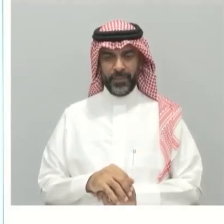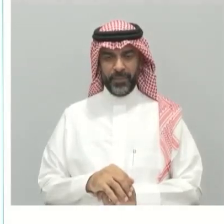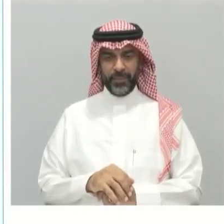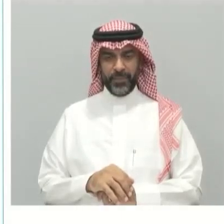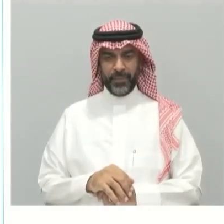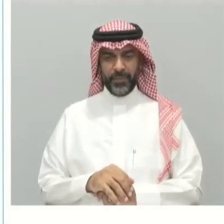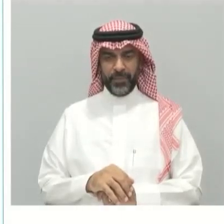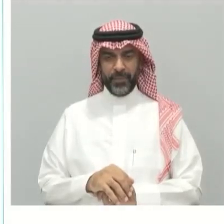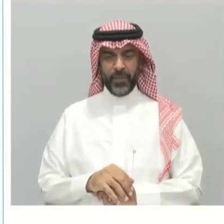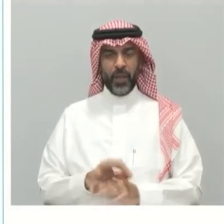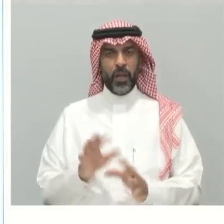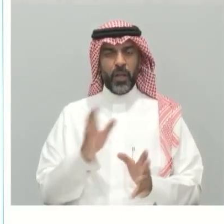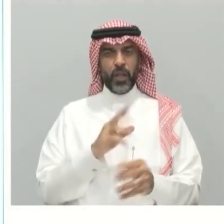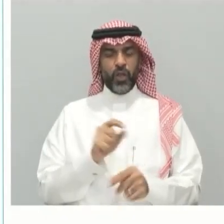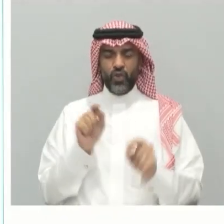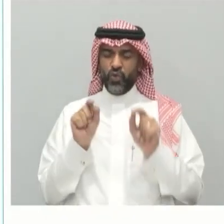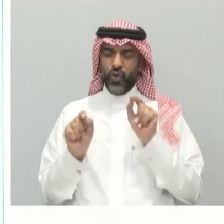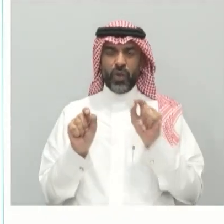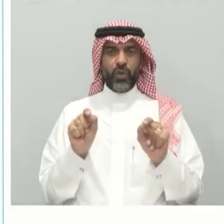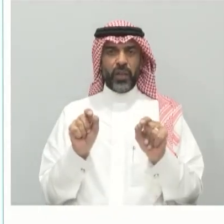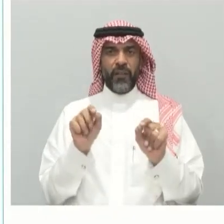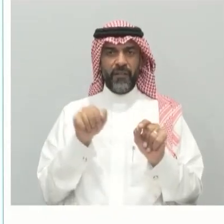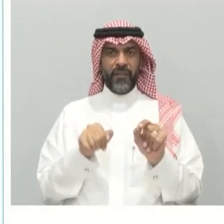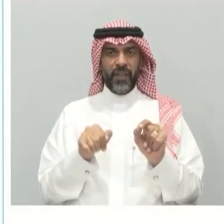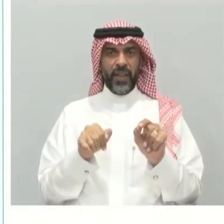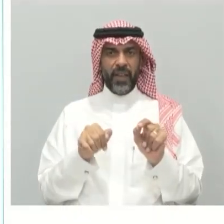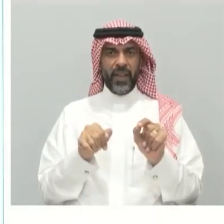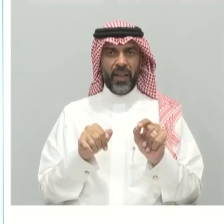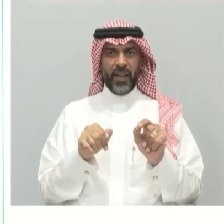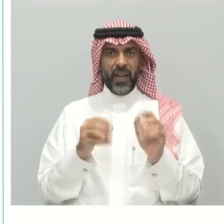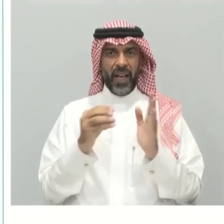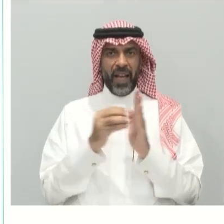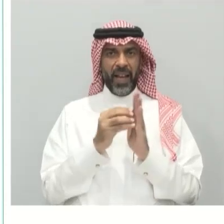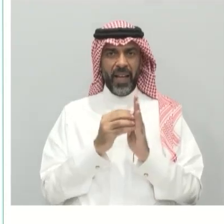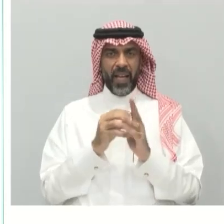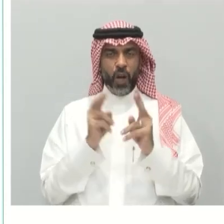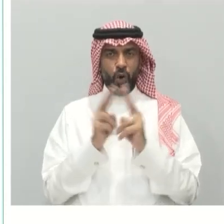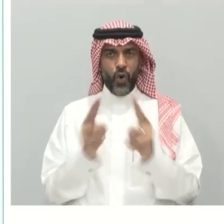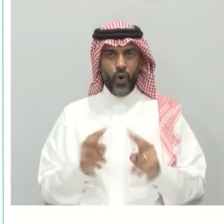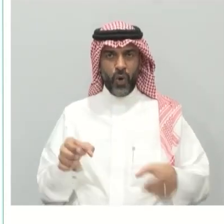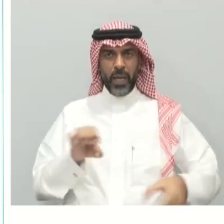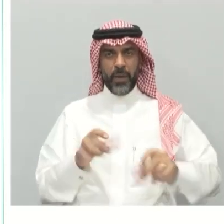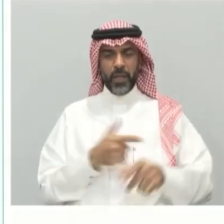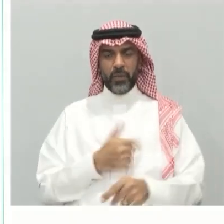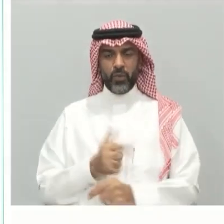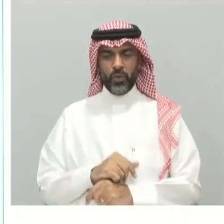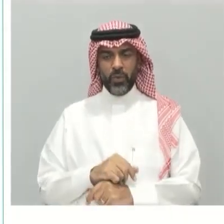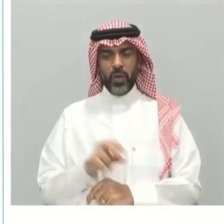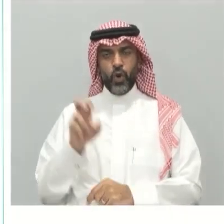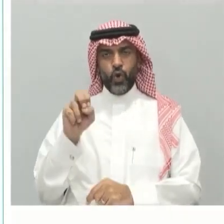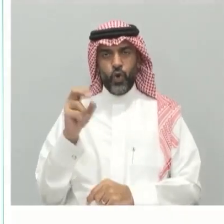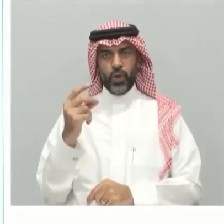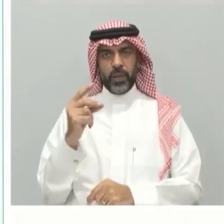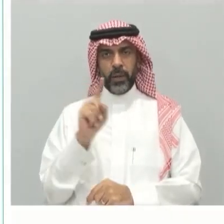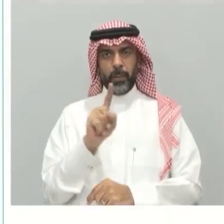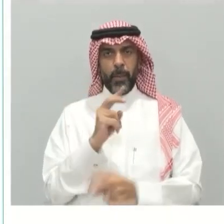موجوده بماذا تعرف النقطتان في الخلايا الكهروكيميائيه تعرف بالقطبان اللي هو القطب